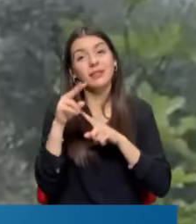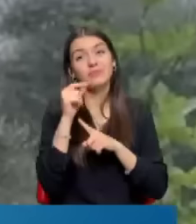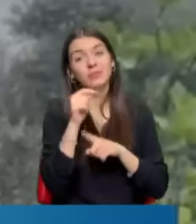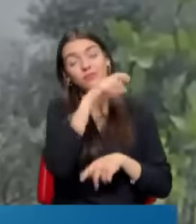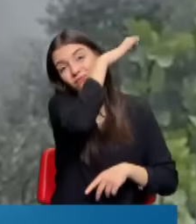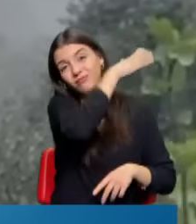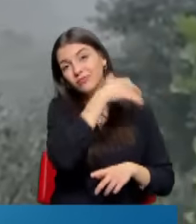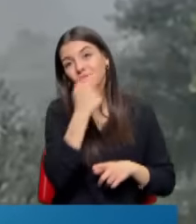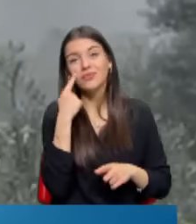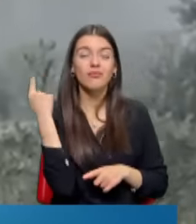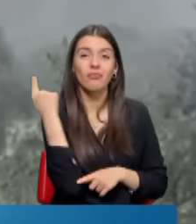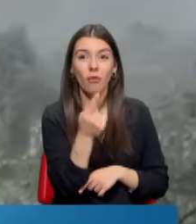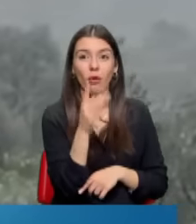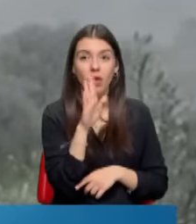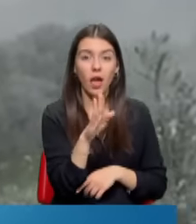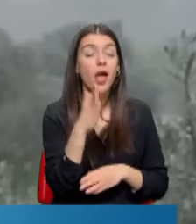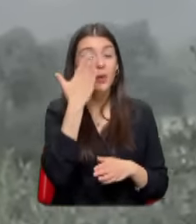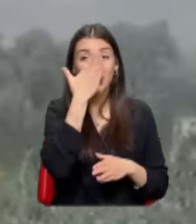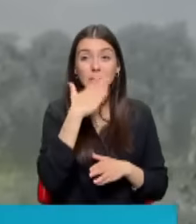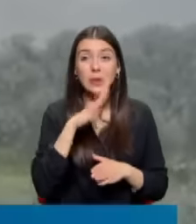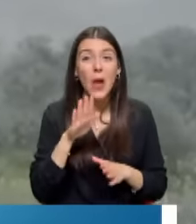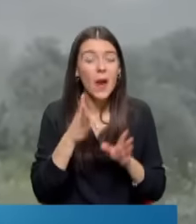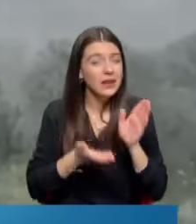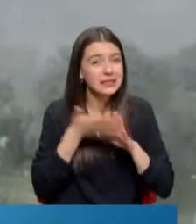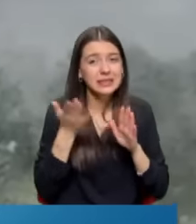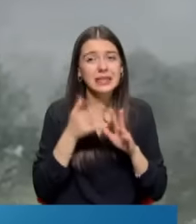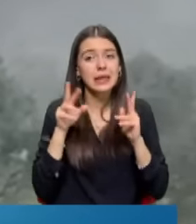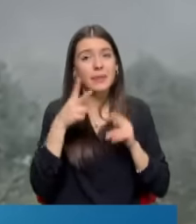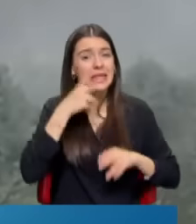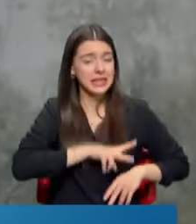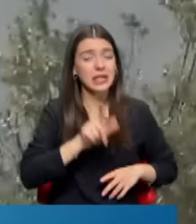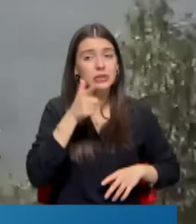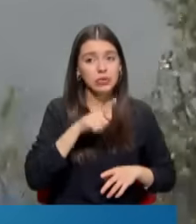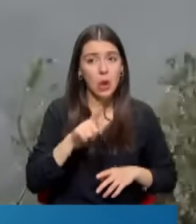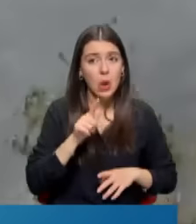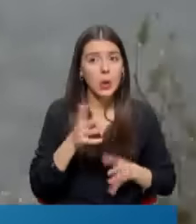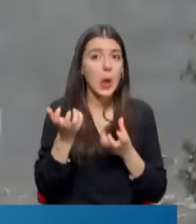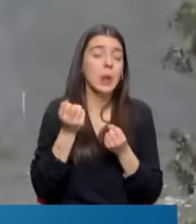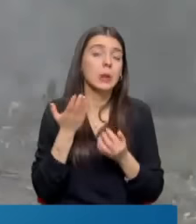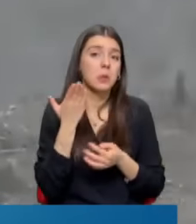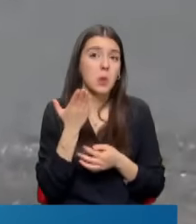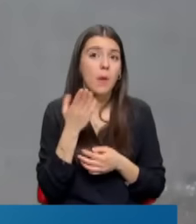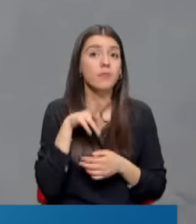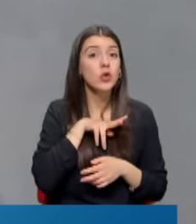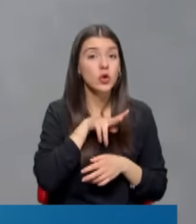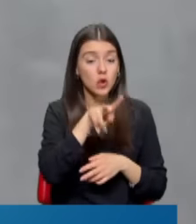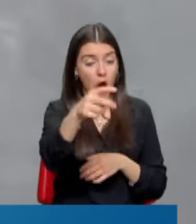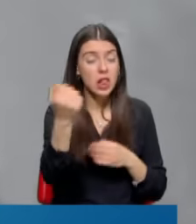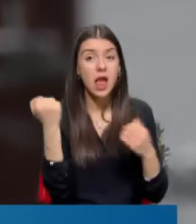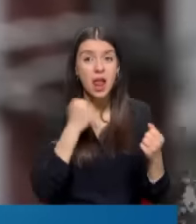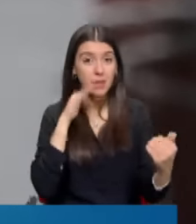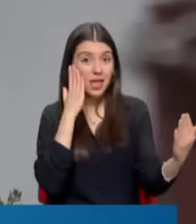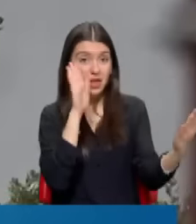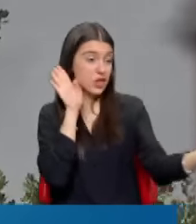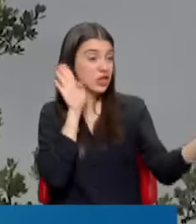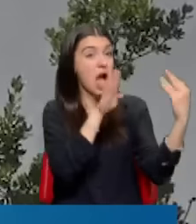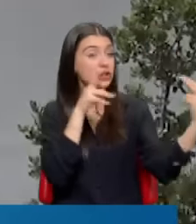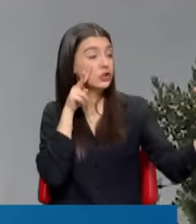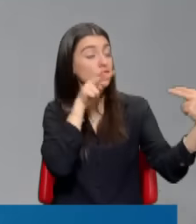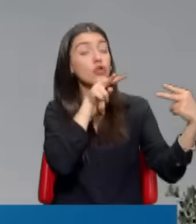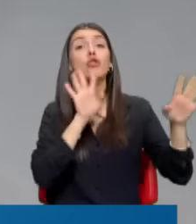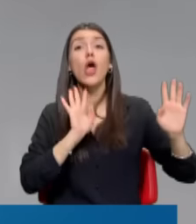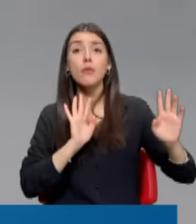Yok olma tehdidiyle karşı karşıya kalan İkizköy nefes alamıyor. Görüş mesafesi yok. Yolda araçlar bile karşılıklı birbirini